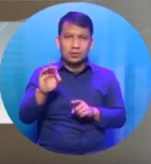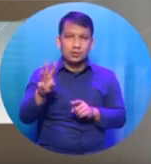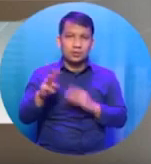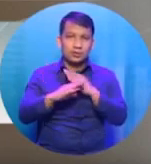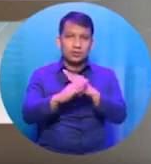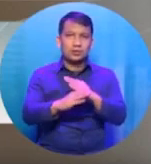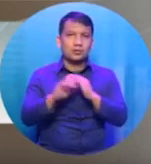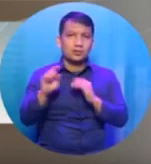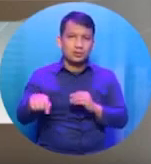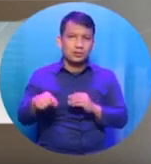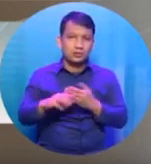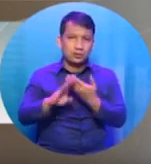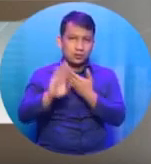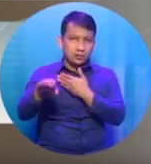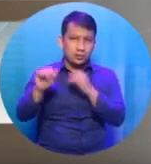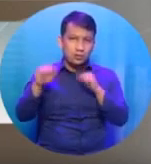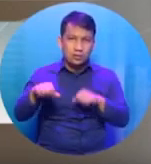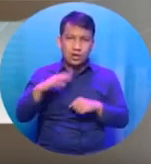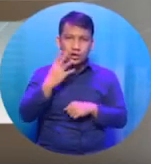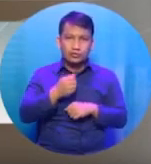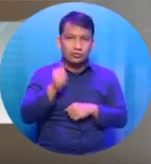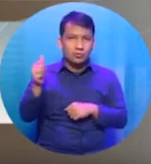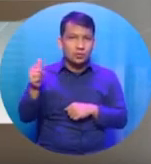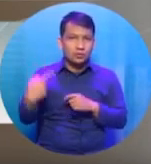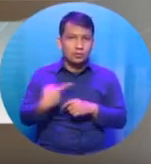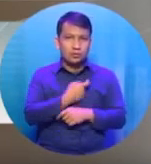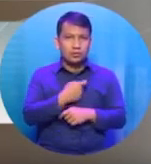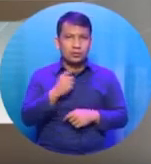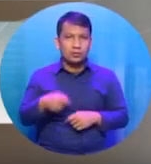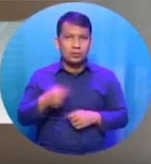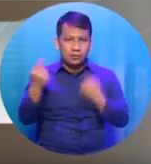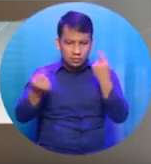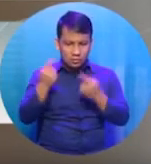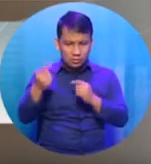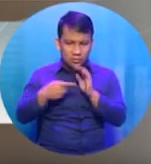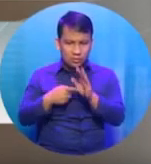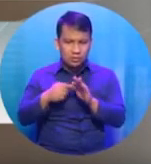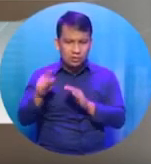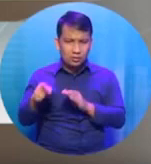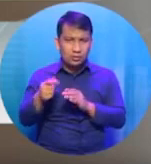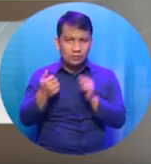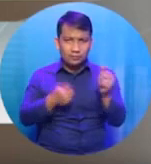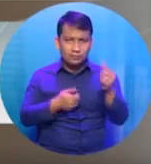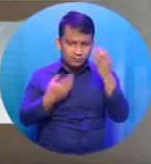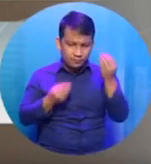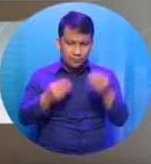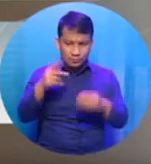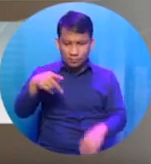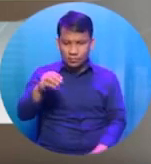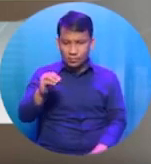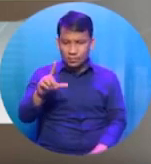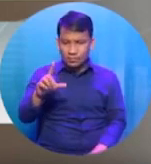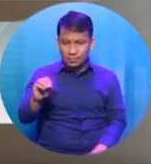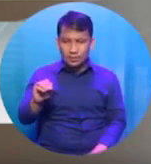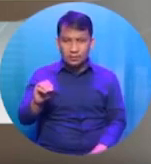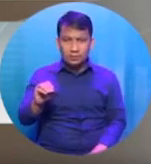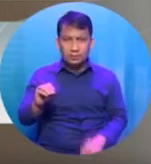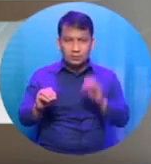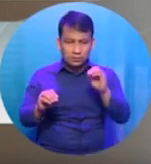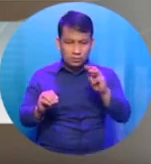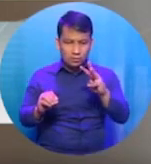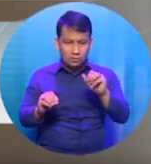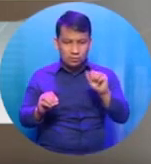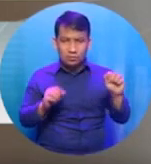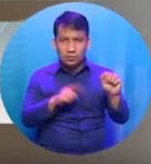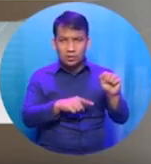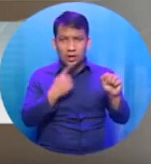OFW, poprotektahan namin at babalikan natin yung mga nananakit na yan. Ang concern ko ngayon, sir, is i-follow up sa Polo at sa OWA yung status